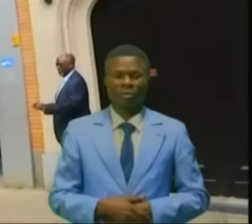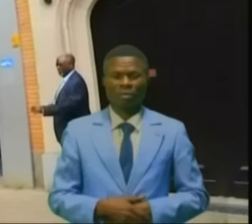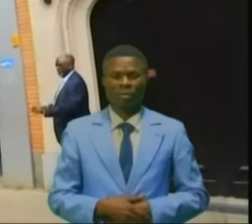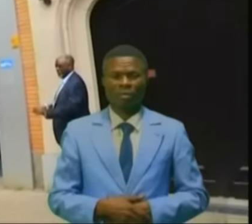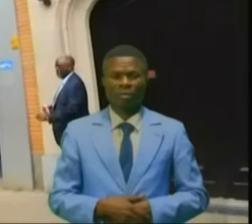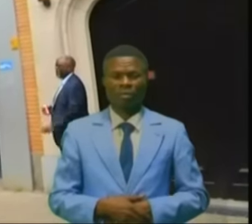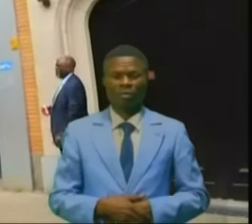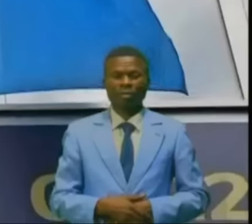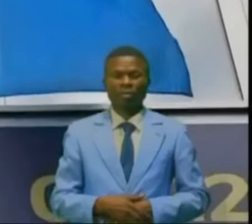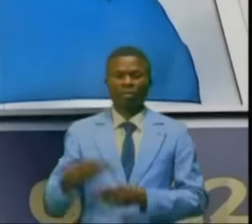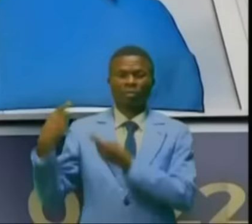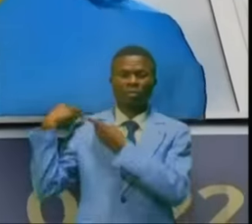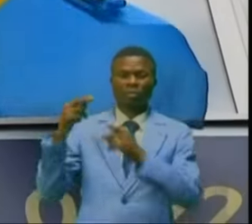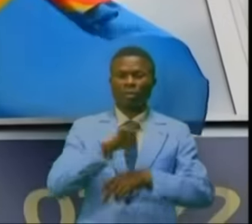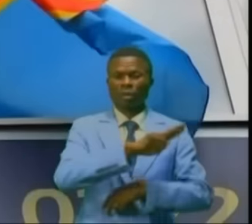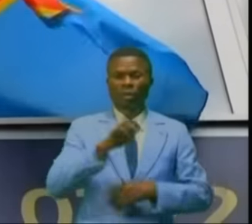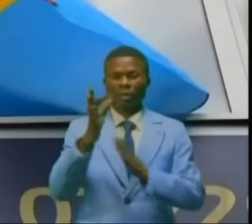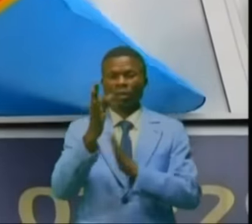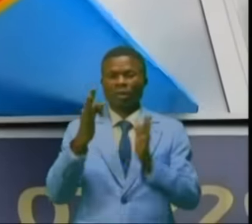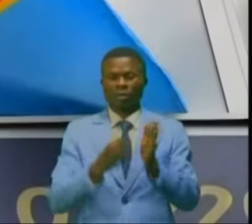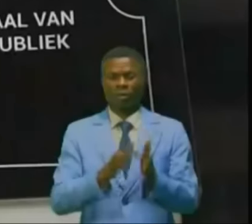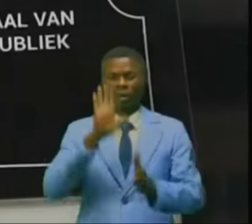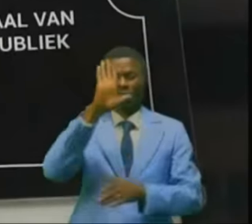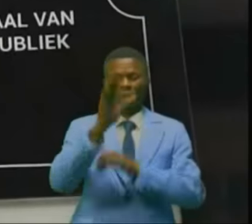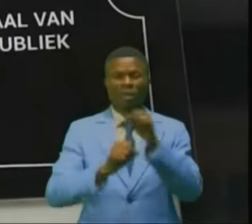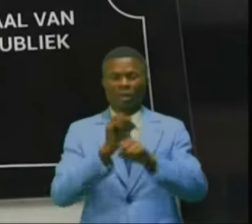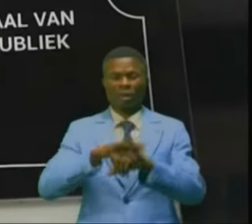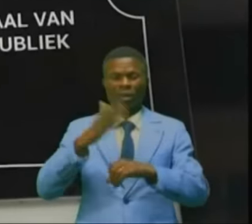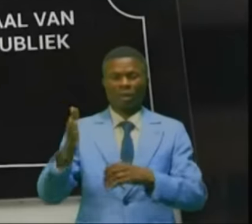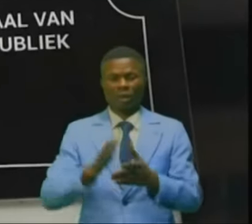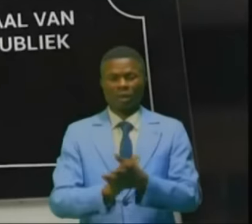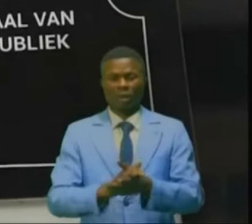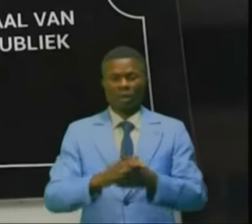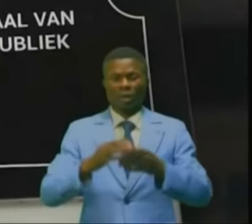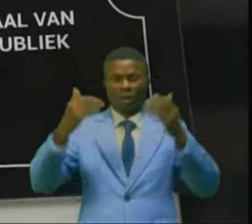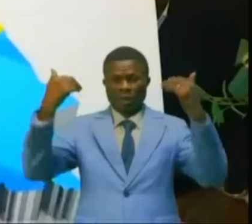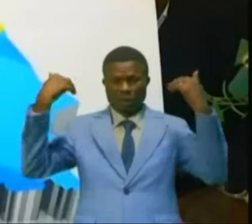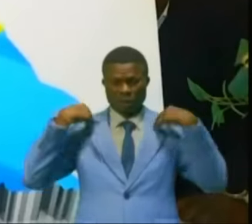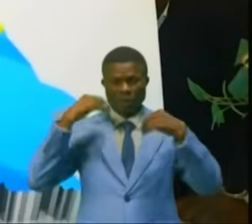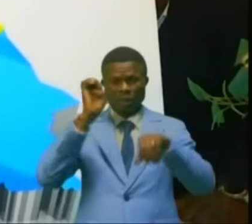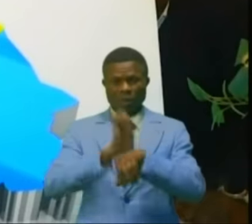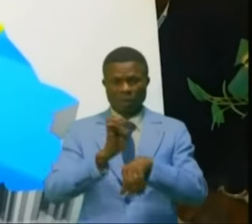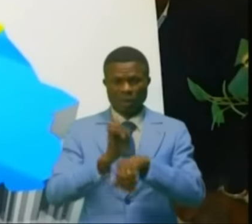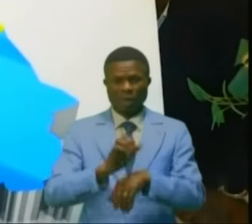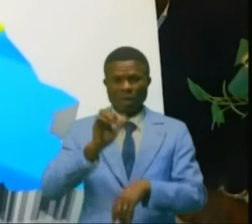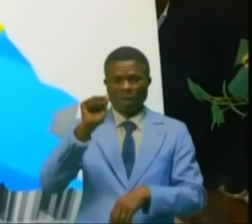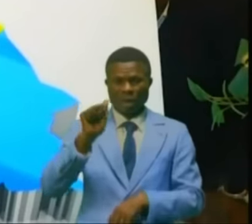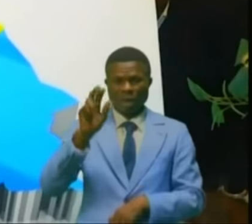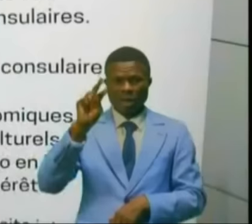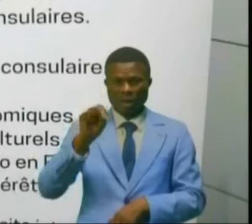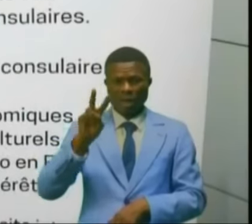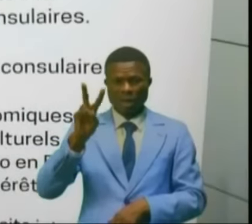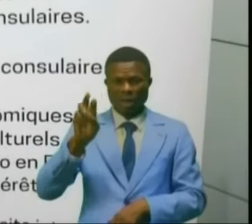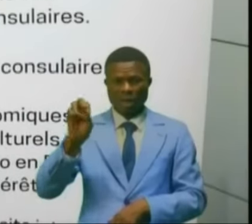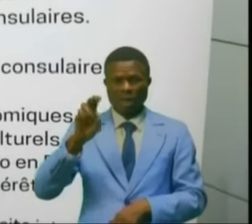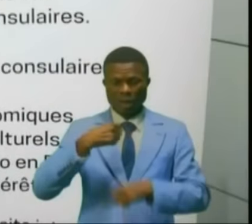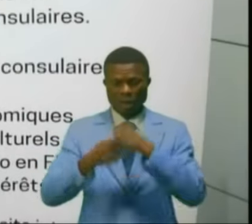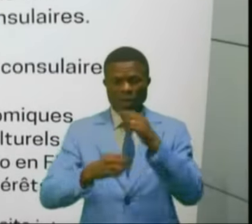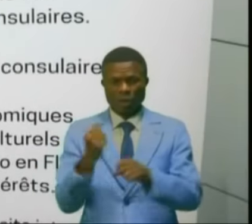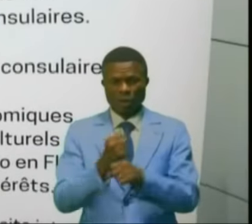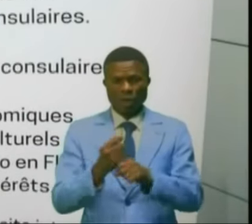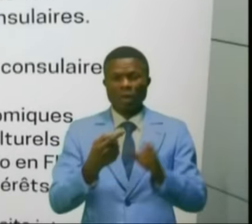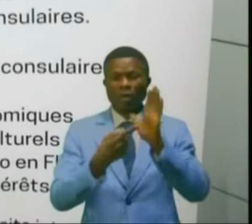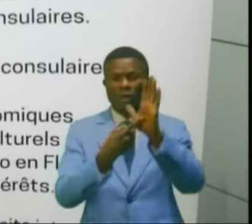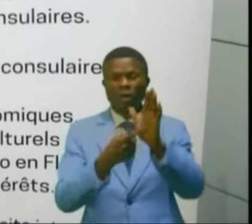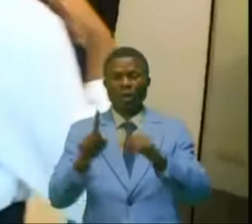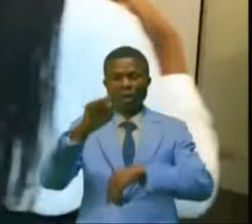Fermé depuis 2018, 5 ans après, le consulat général de la RDC à Anvers reprend ses activités. Voilà qui justifie